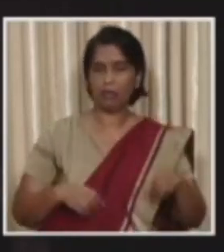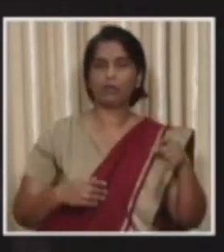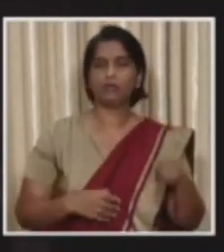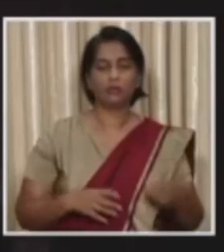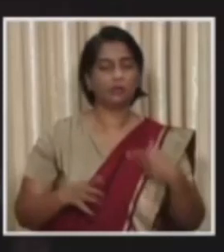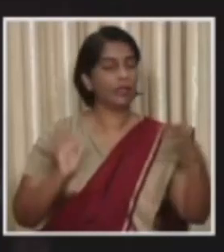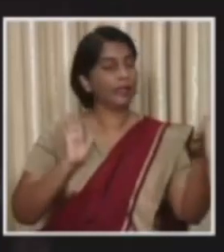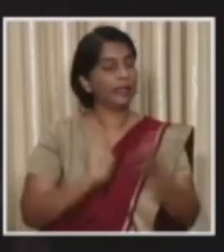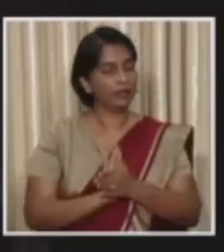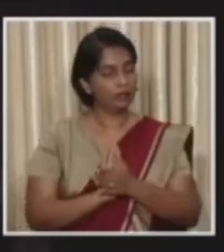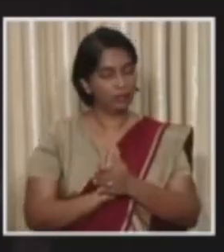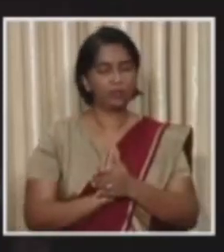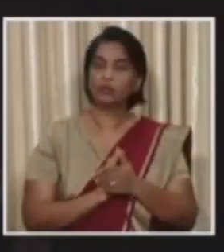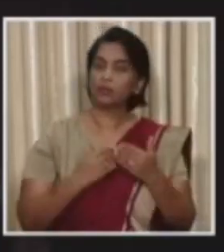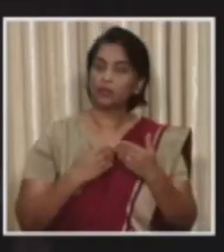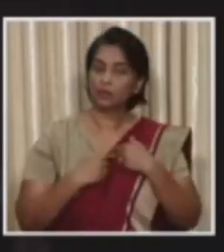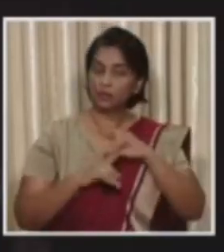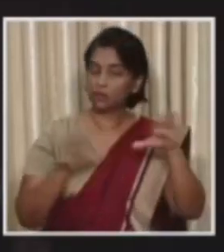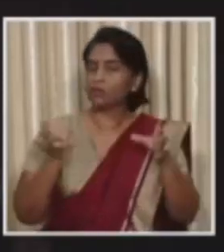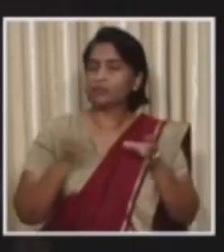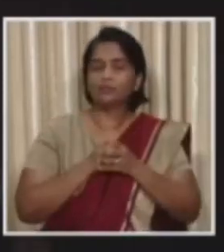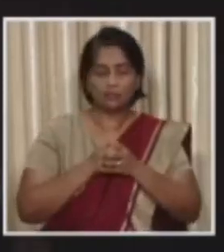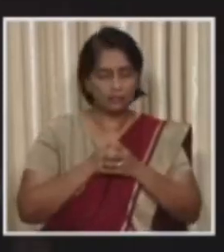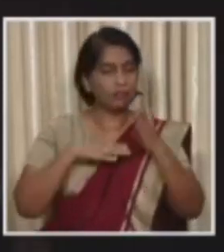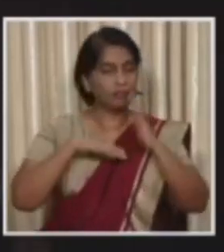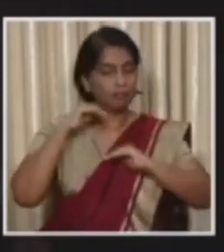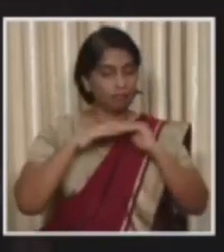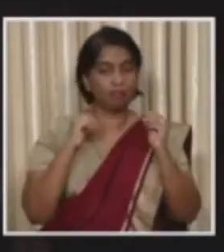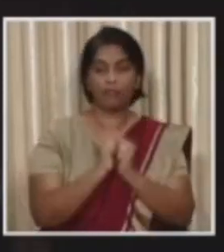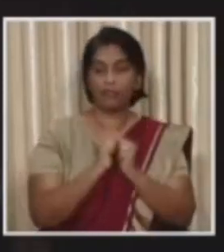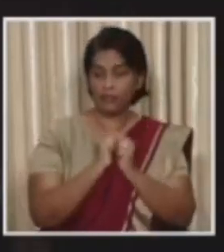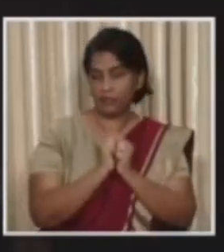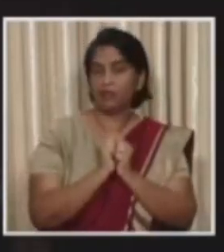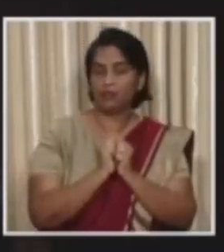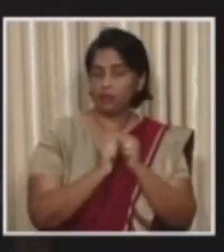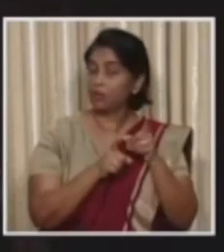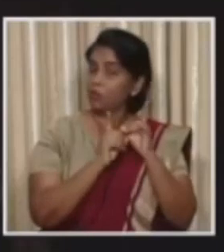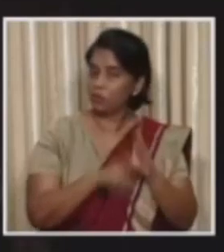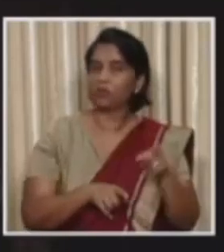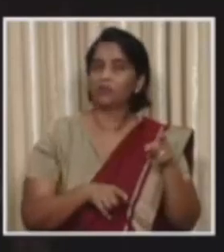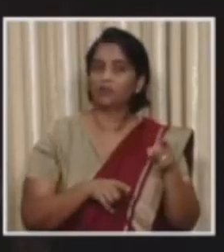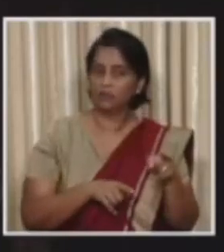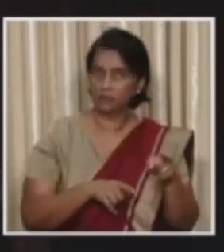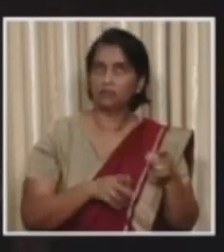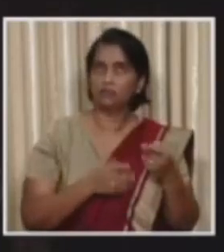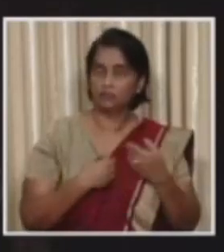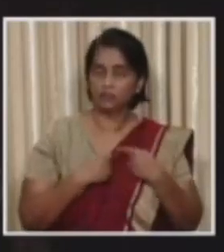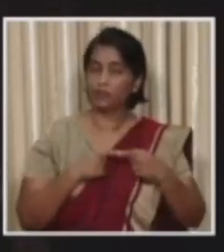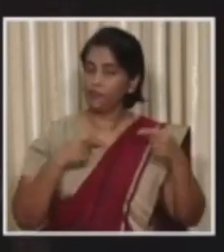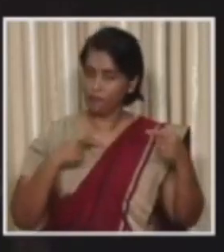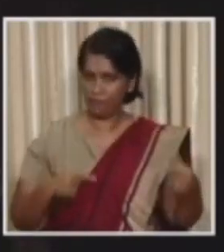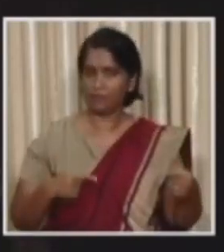අපි එක් වී අපි එක් දෑතින් කල යුතු සමහර දේවල් තිබෙනවා. එය අපි